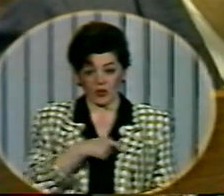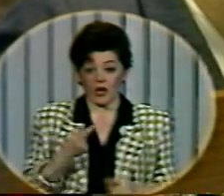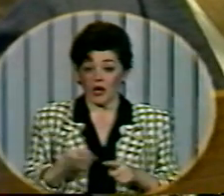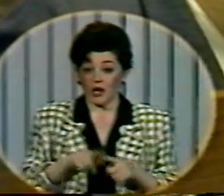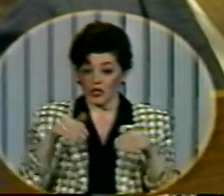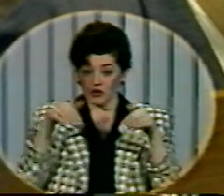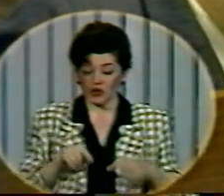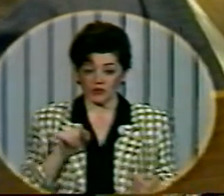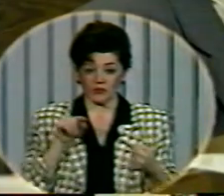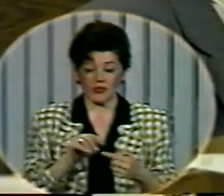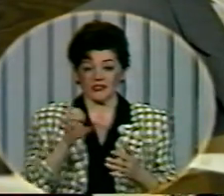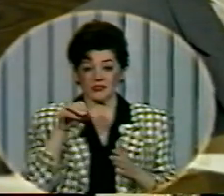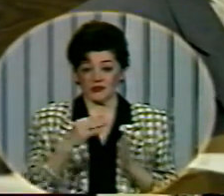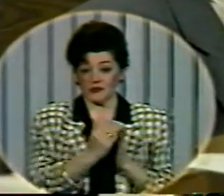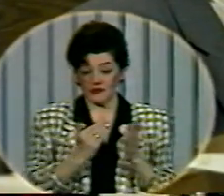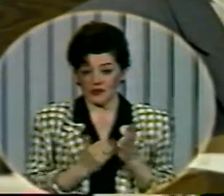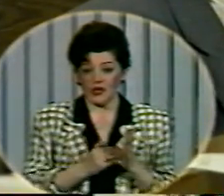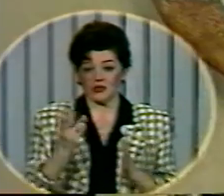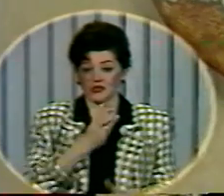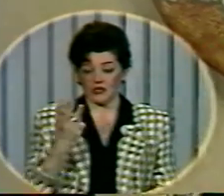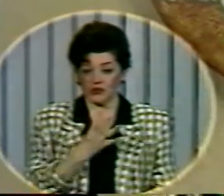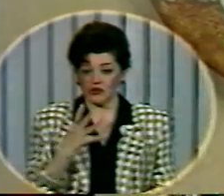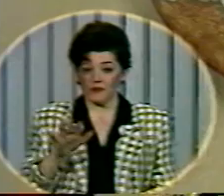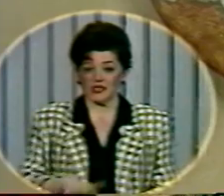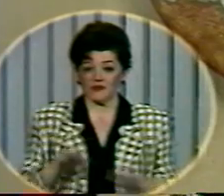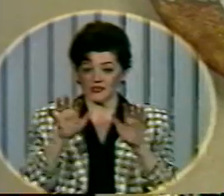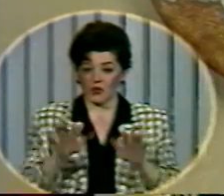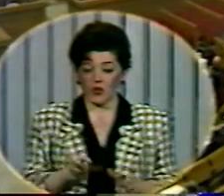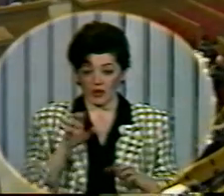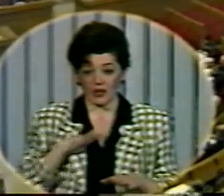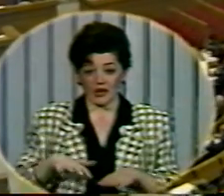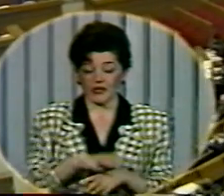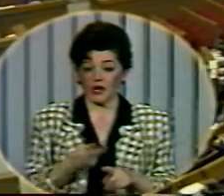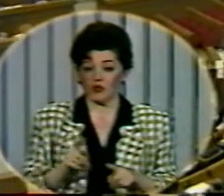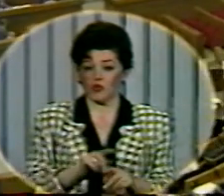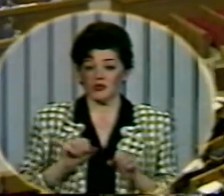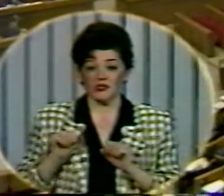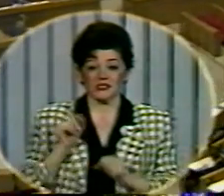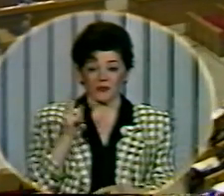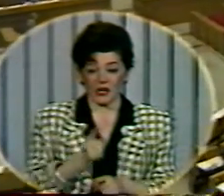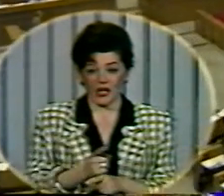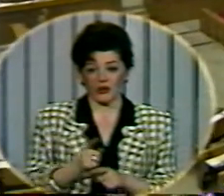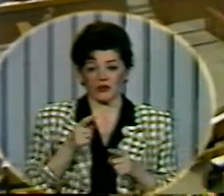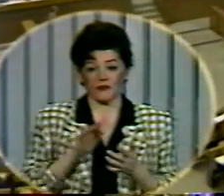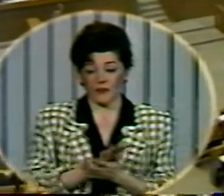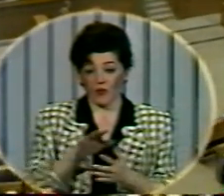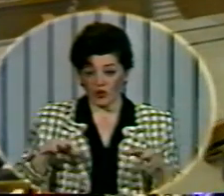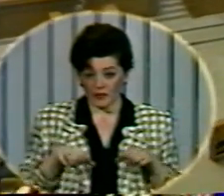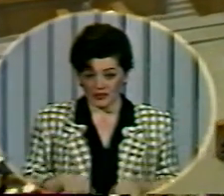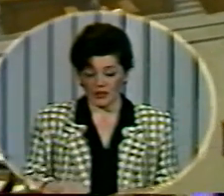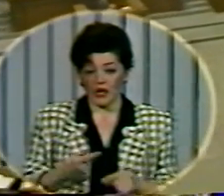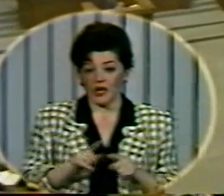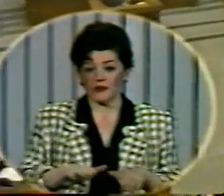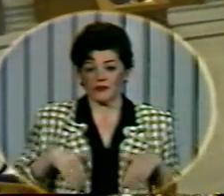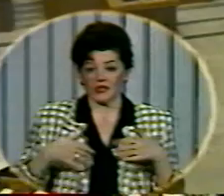з 33 і 34 артикулами основного закону країни, які забороняє монополізацію сродків масової інформації. Это выступление стало предмовой